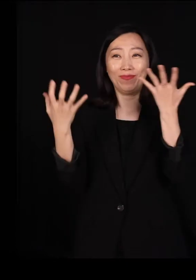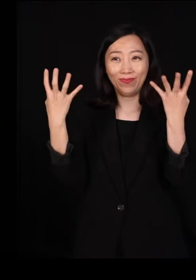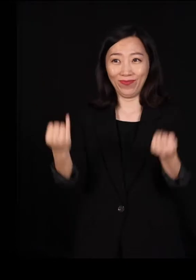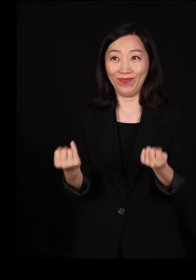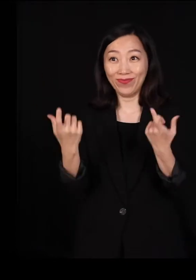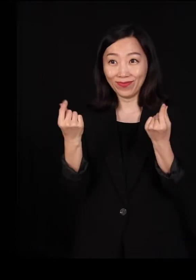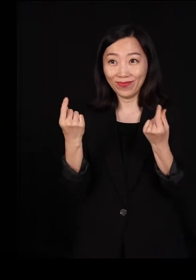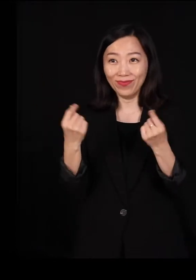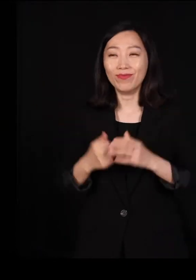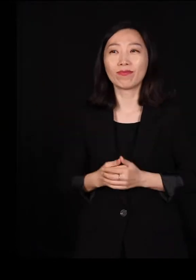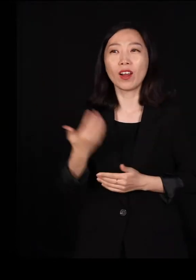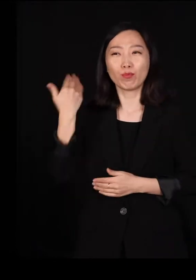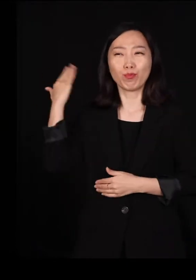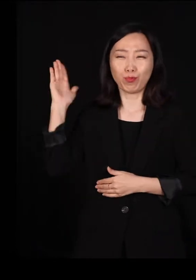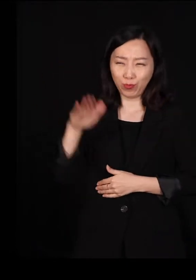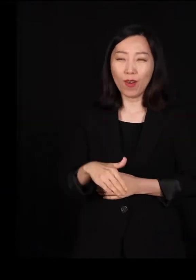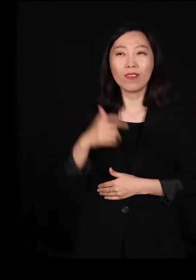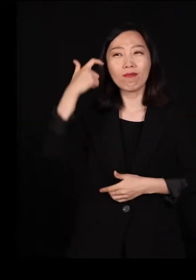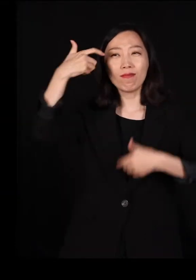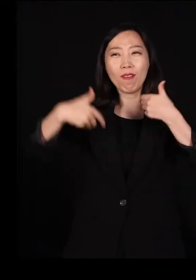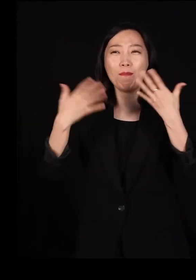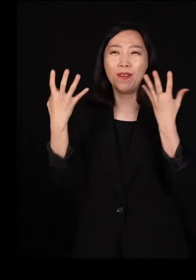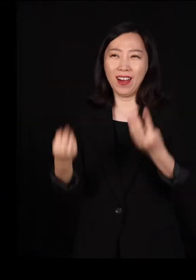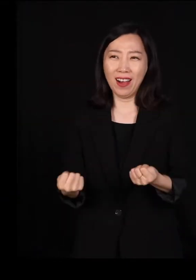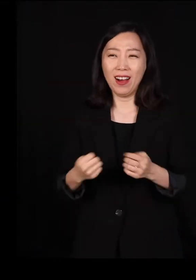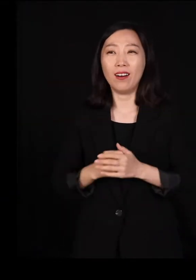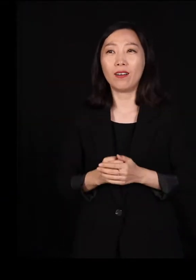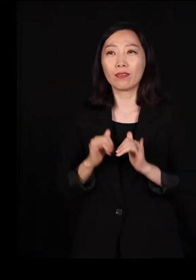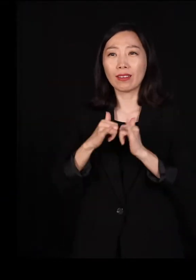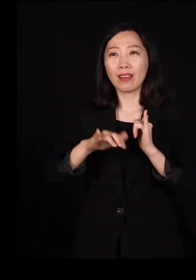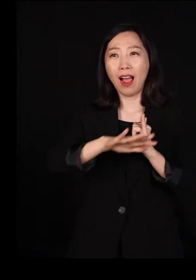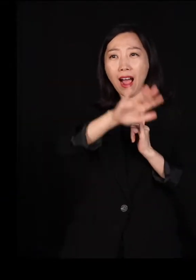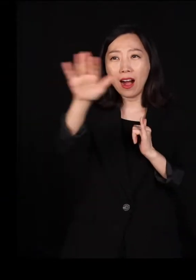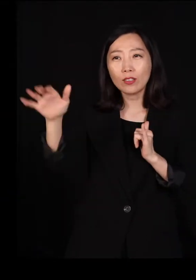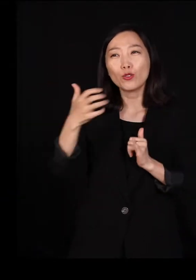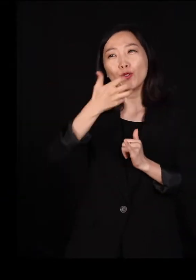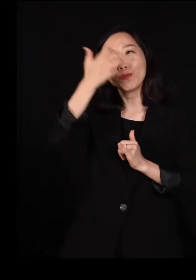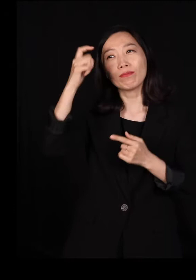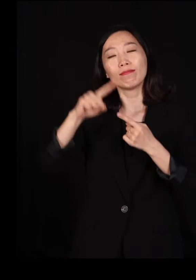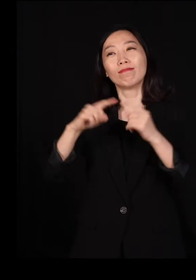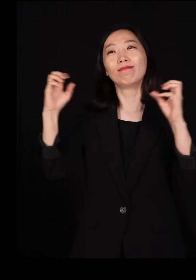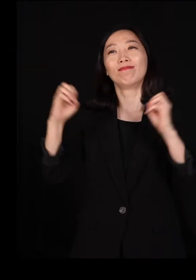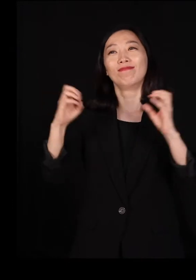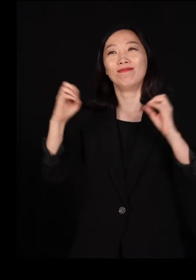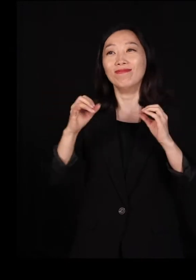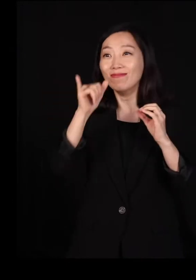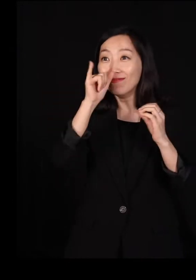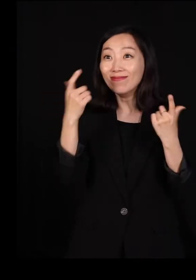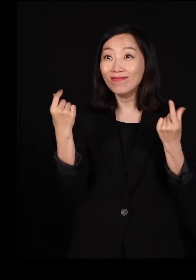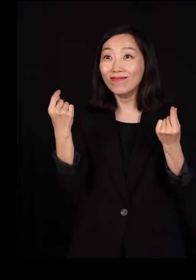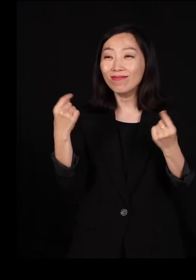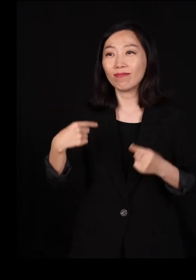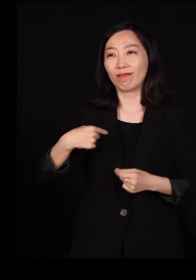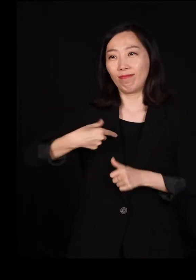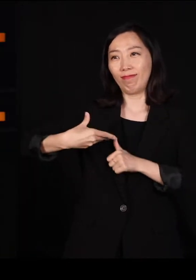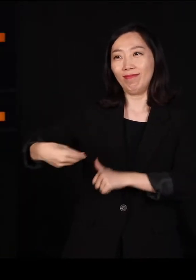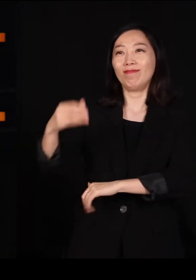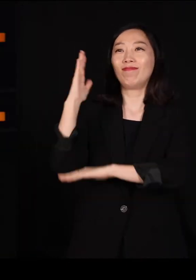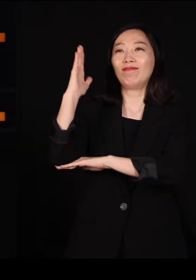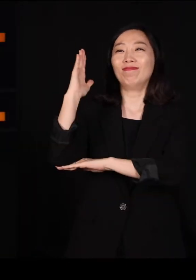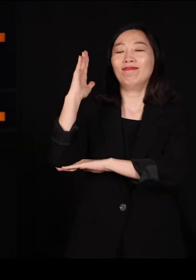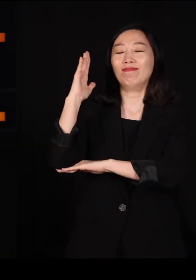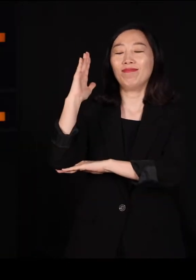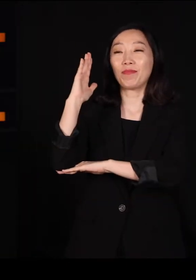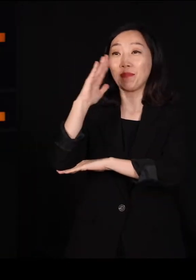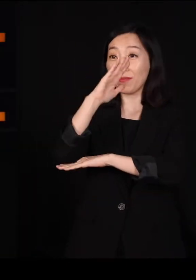것 같고요. 예전부터도 많이 했어요. 되게 많은 사람들이 이런 꿈에 대한 얘기를 하고 있는데 예전에 제가 강연을 한번 하다가